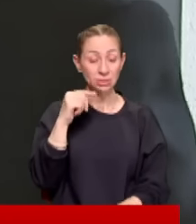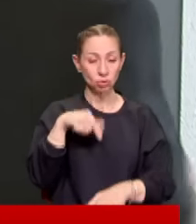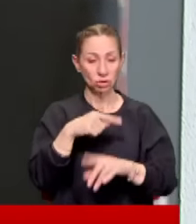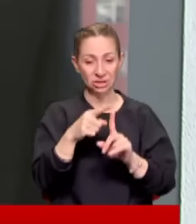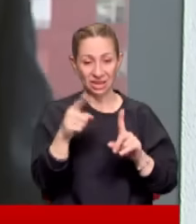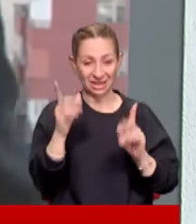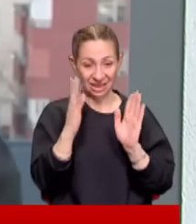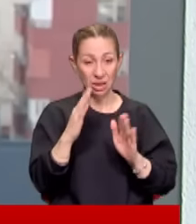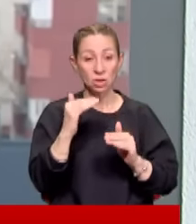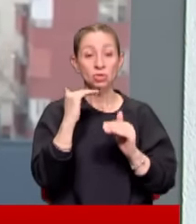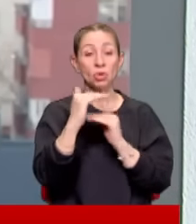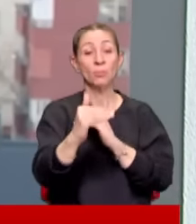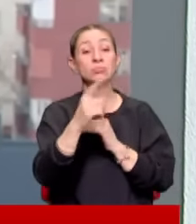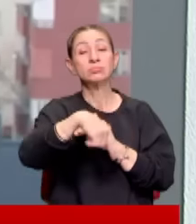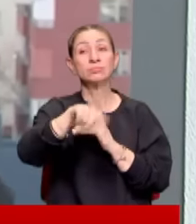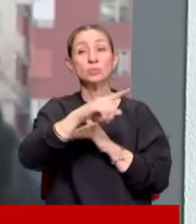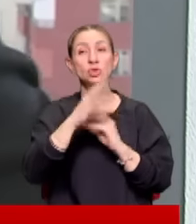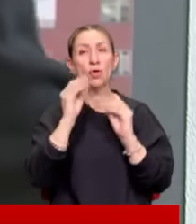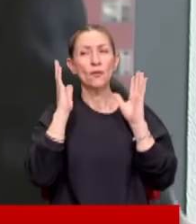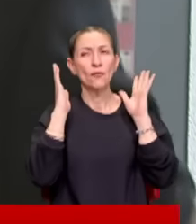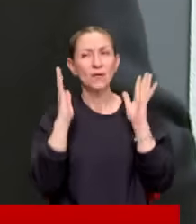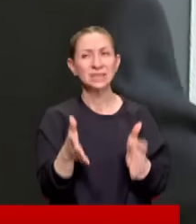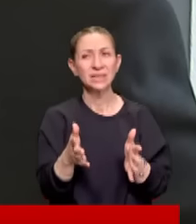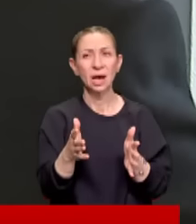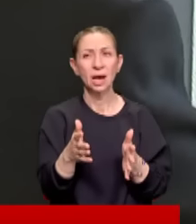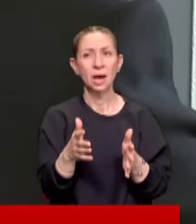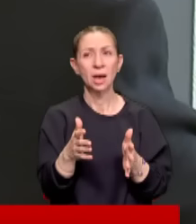giderken kamuoyu tarafından çok fazla,